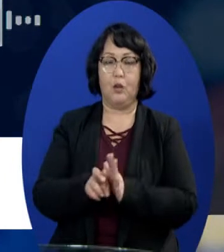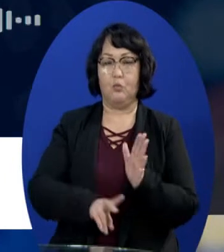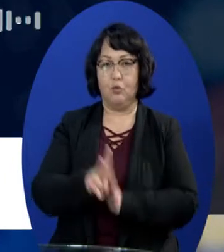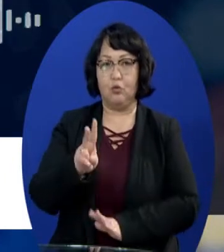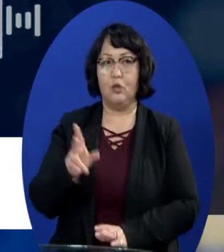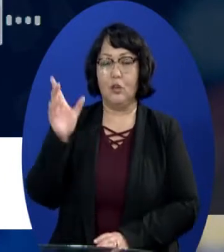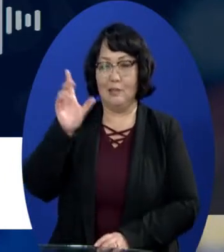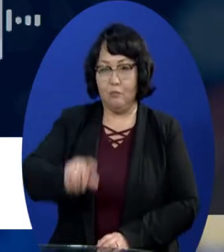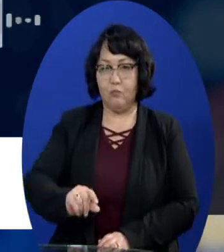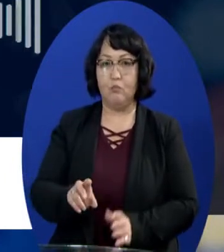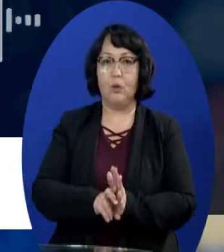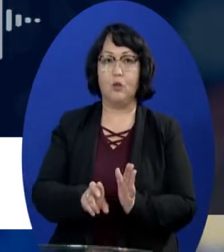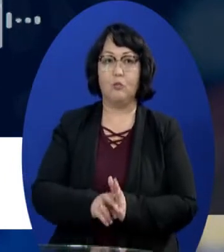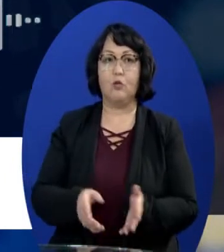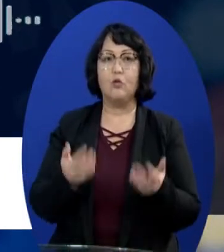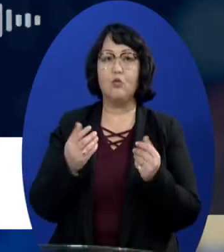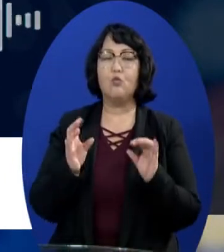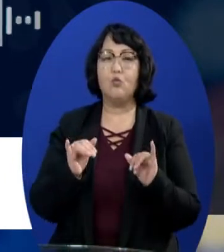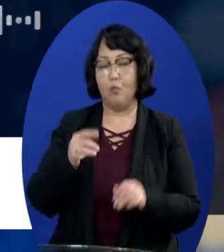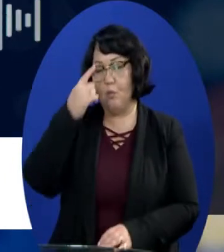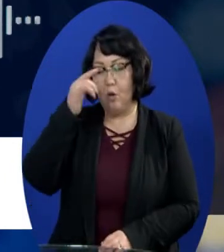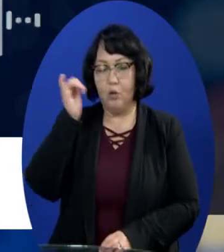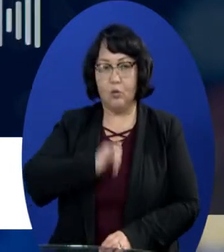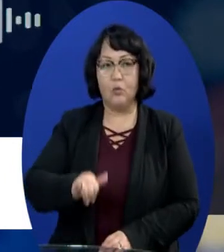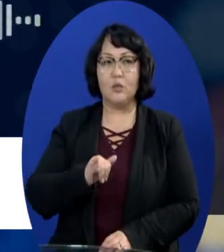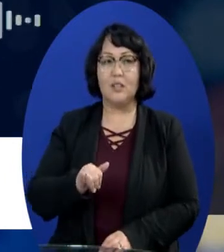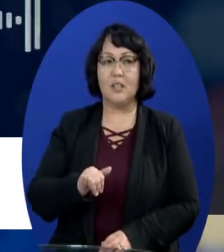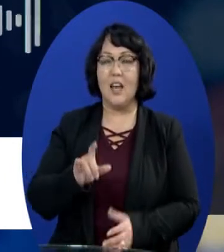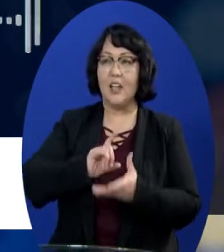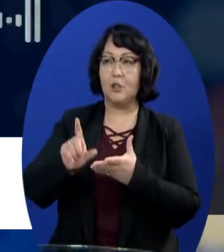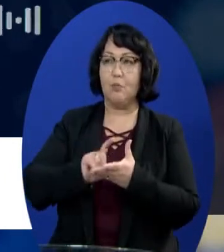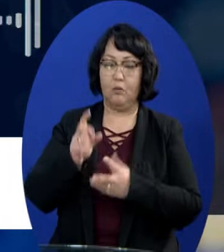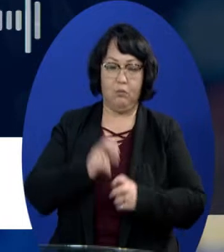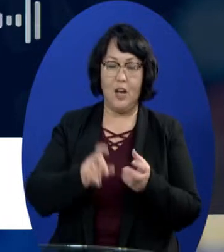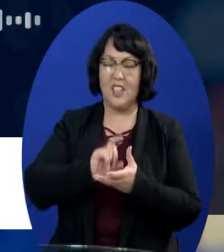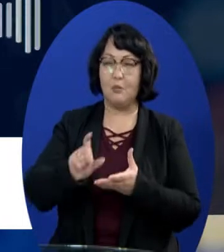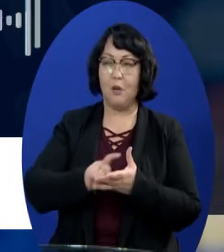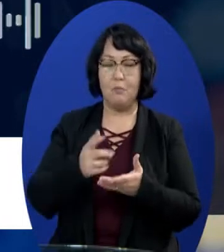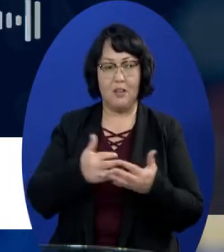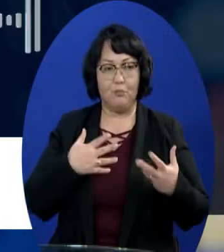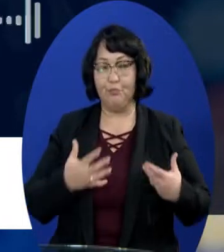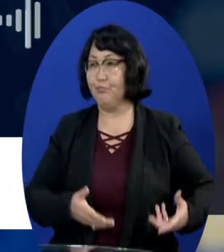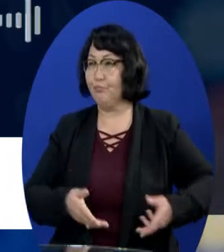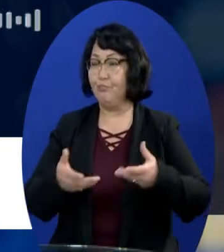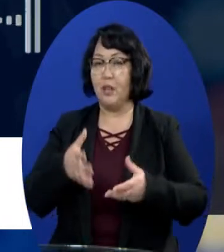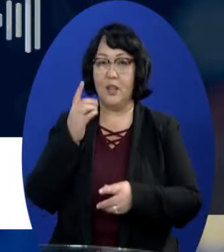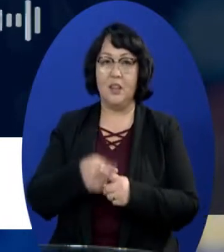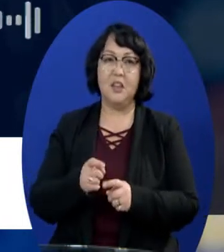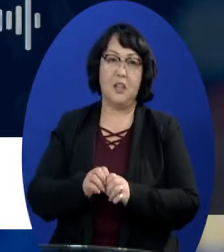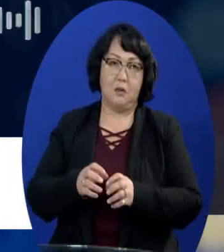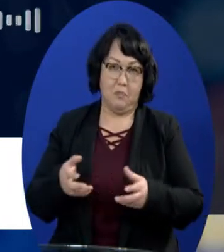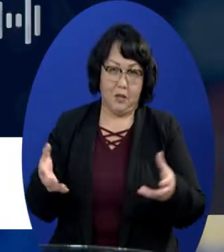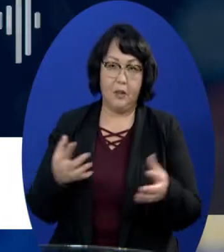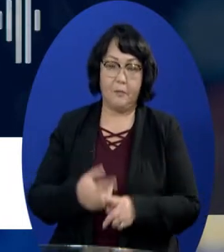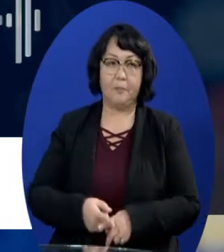ач тусвал манай Монголд орох экспортын бүтээгдэхүүний бүтээгдэхүүний тоо хэмжээ улам нэмэгдэнэ.